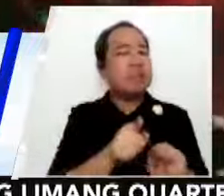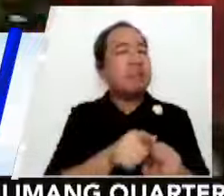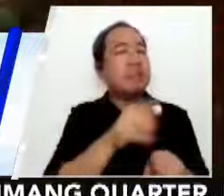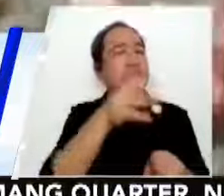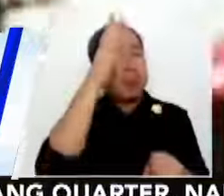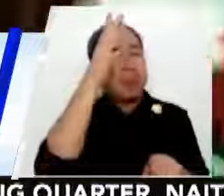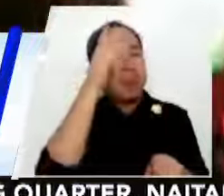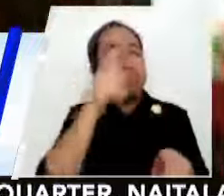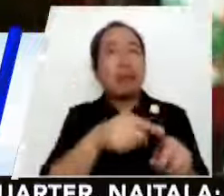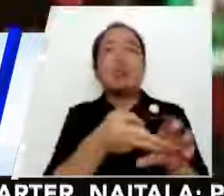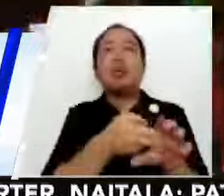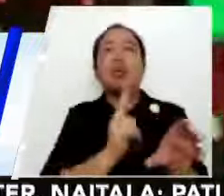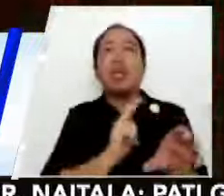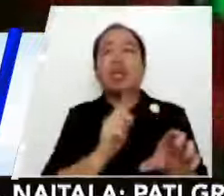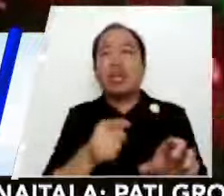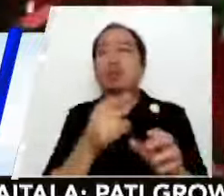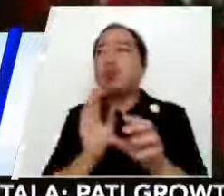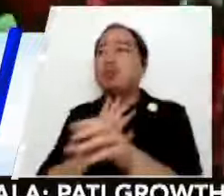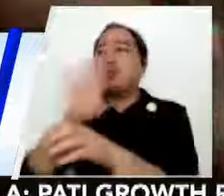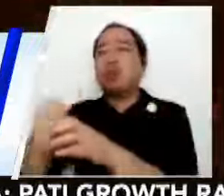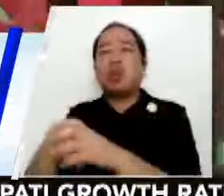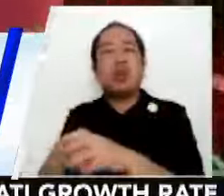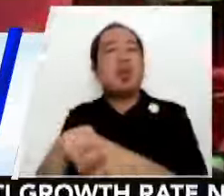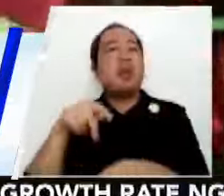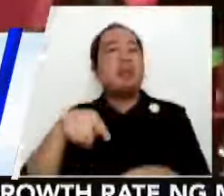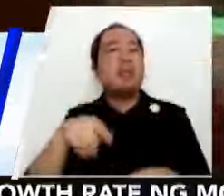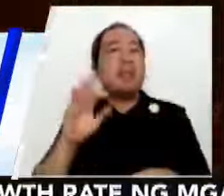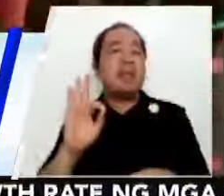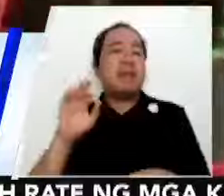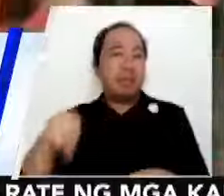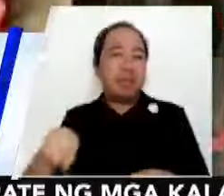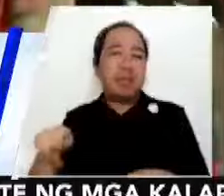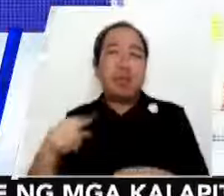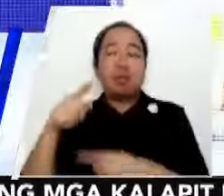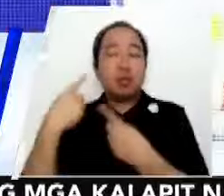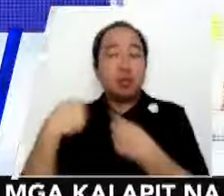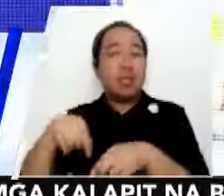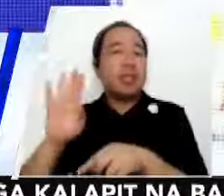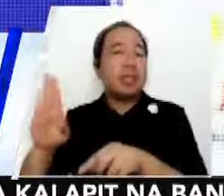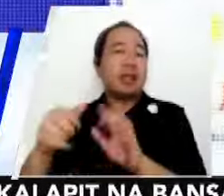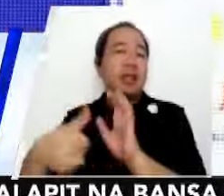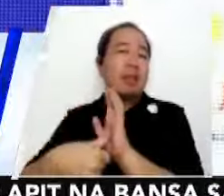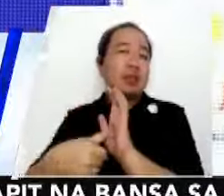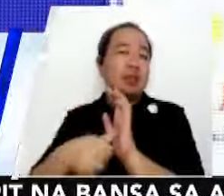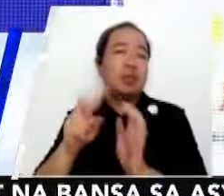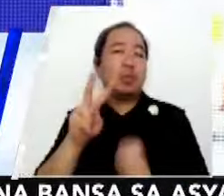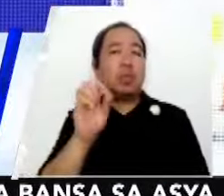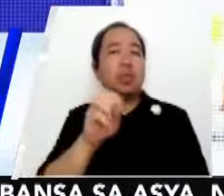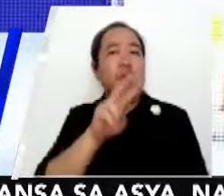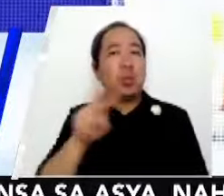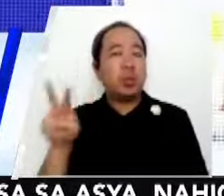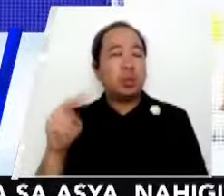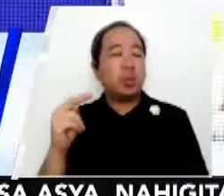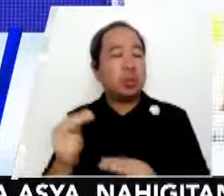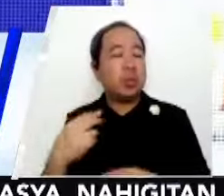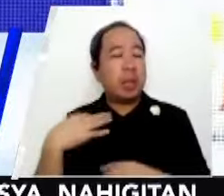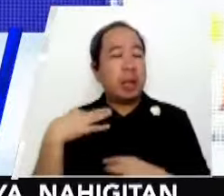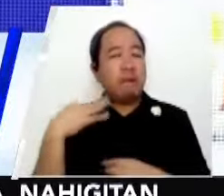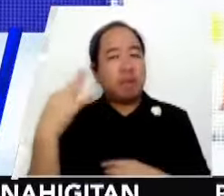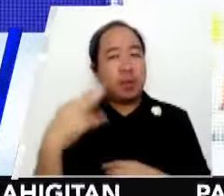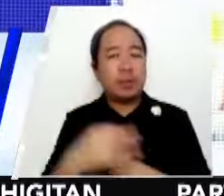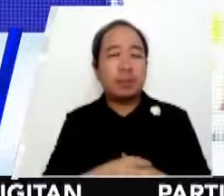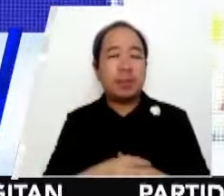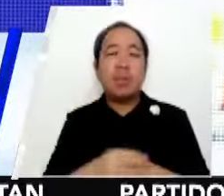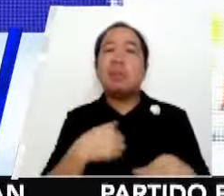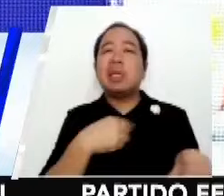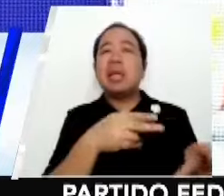ng Pilipinas sa kanyang pagtakbo bilang Pangulo noong eleksyon 2022. Umalis lang ako sa NP dahil tatakbo